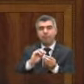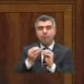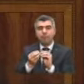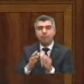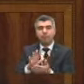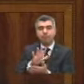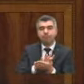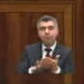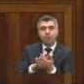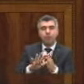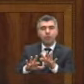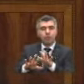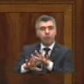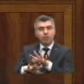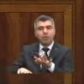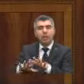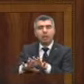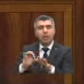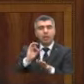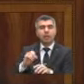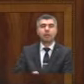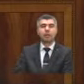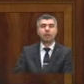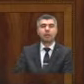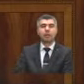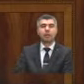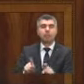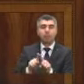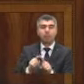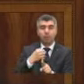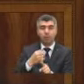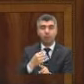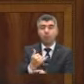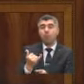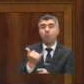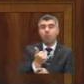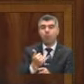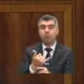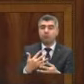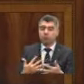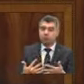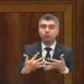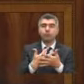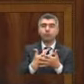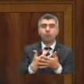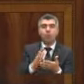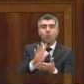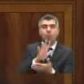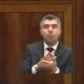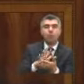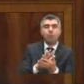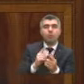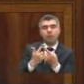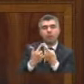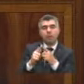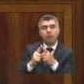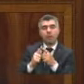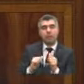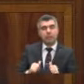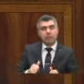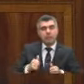ومجالياً وثقافياً، وهو ما يتطلب تضافر جهود الجميع في إطار